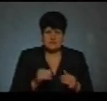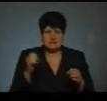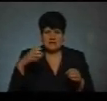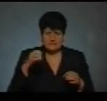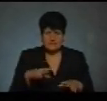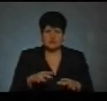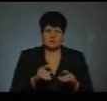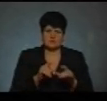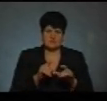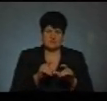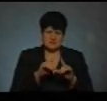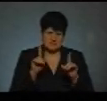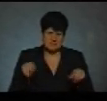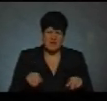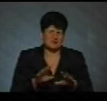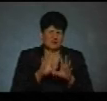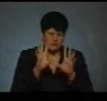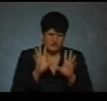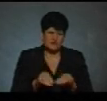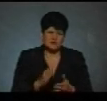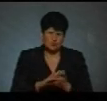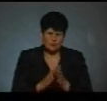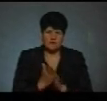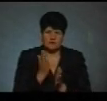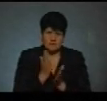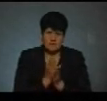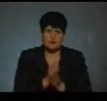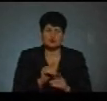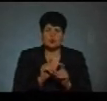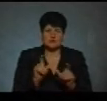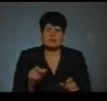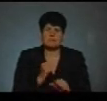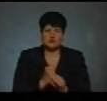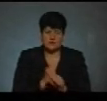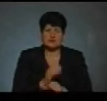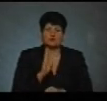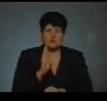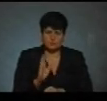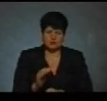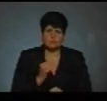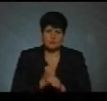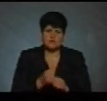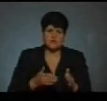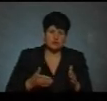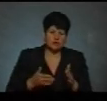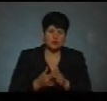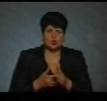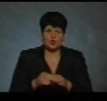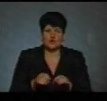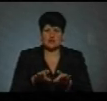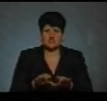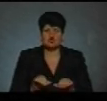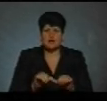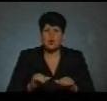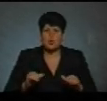відповідними знаками, всіма умовами для того, щоб ці пости працювали. Пости будуть працювати, допоки рішення комісії